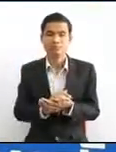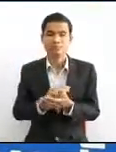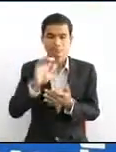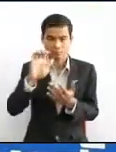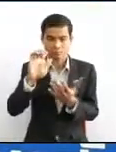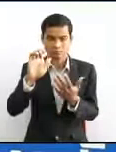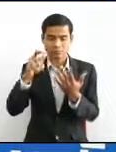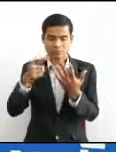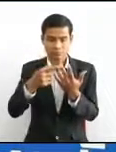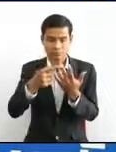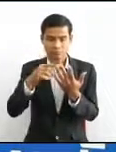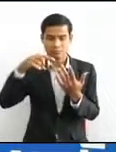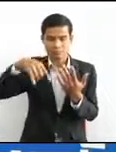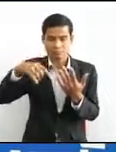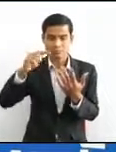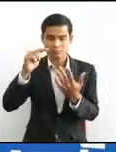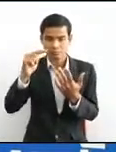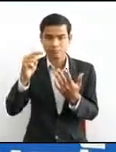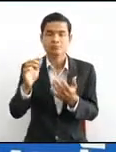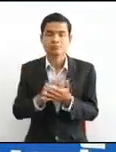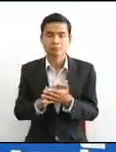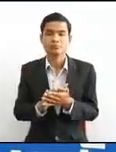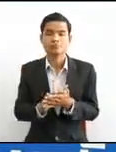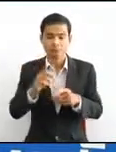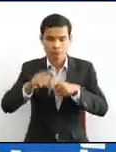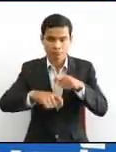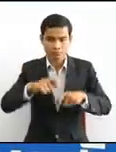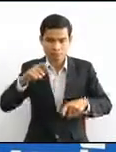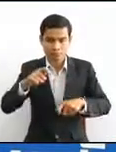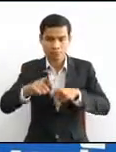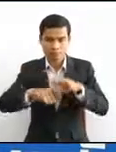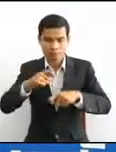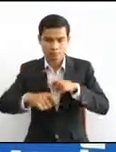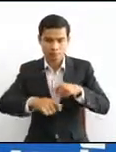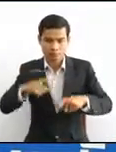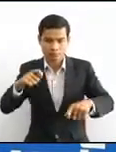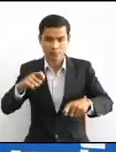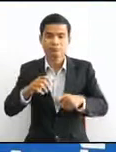chấm nòng chà à lấy con tự ọc nía